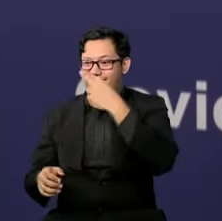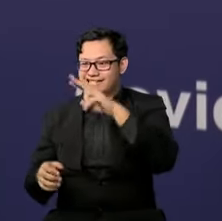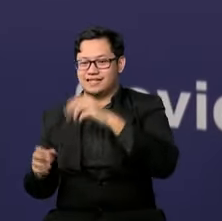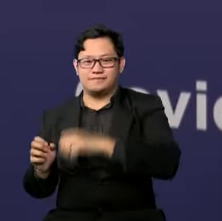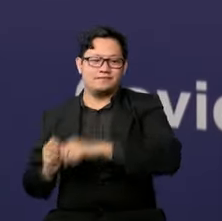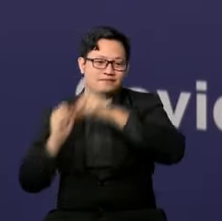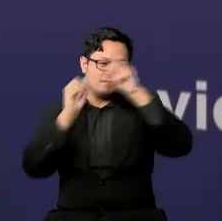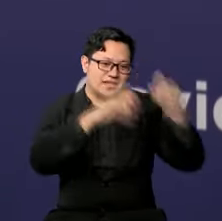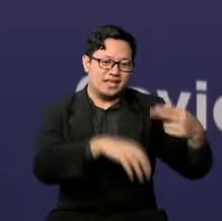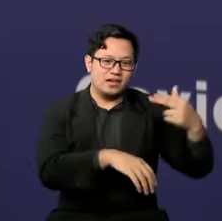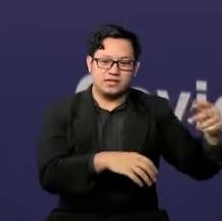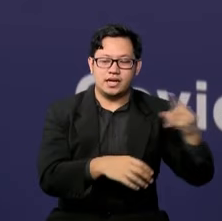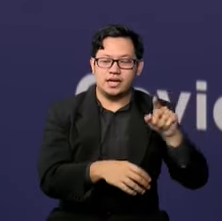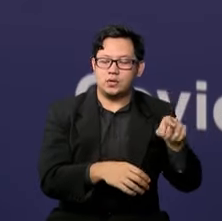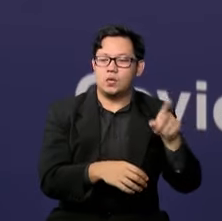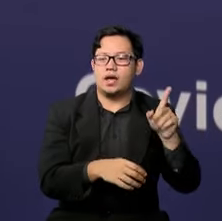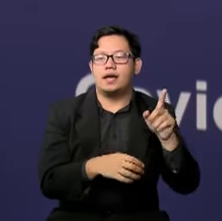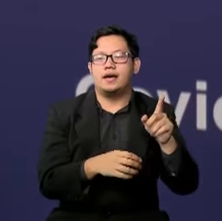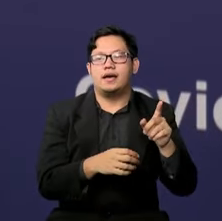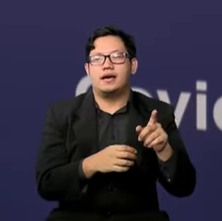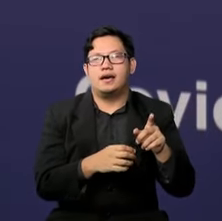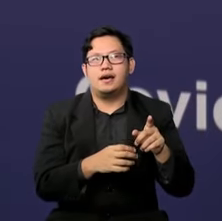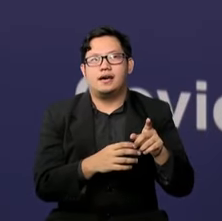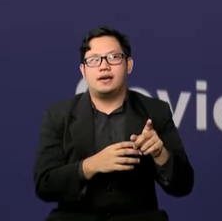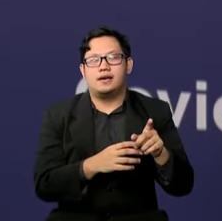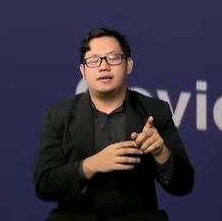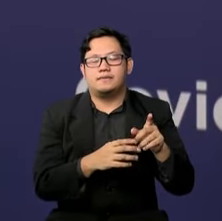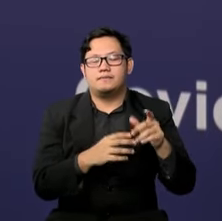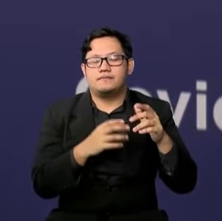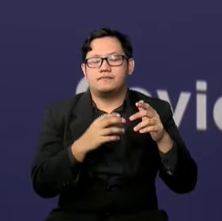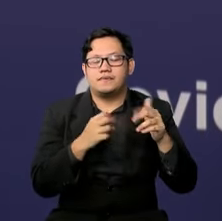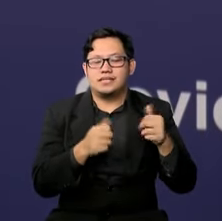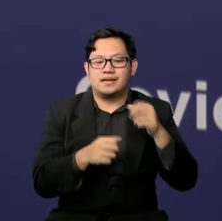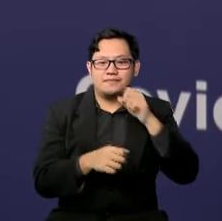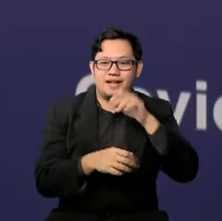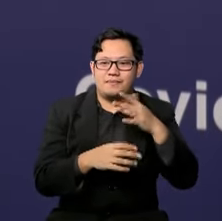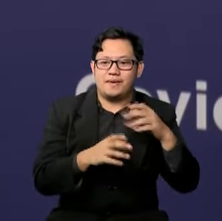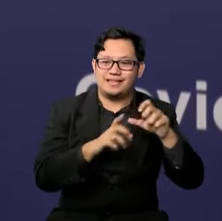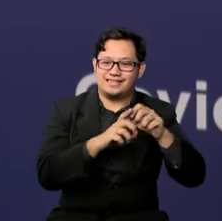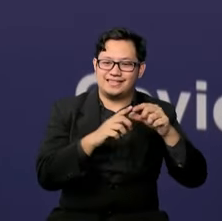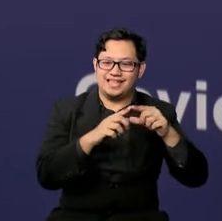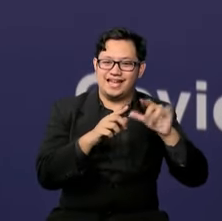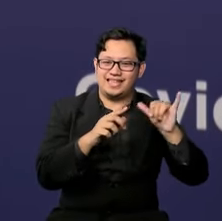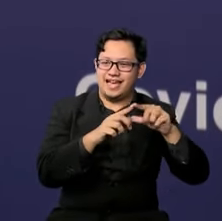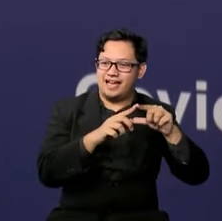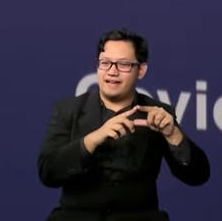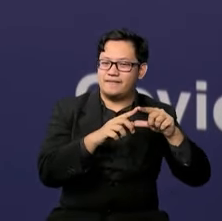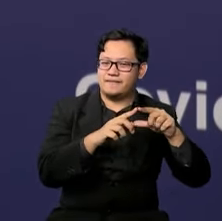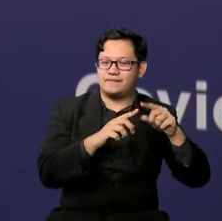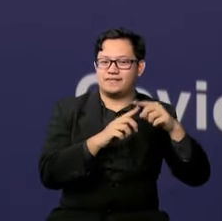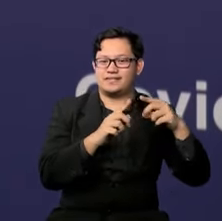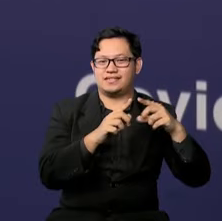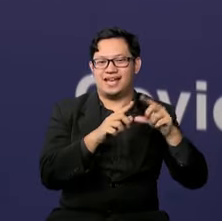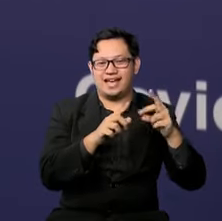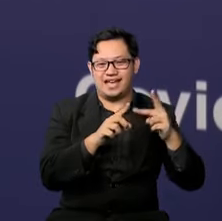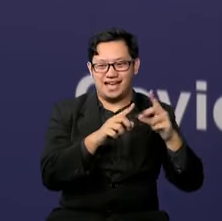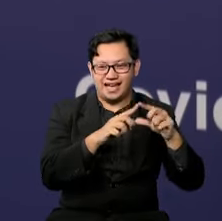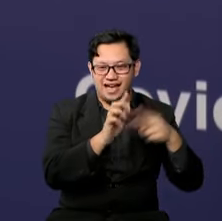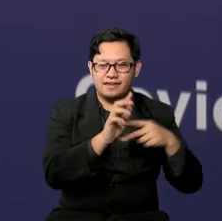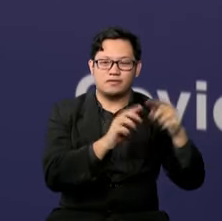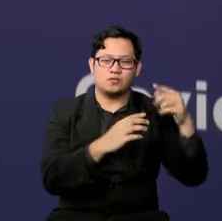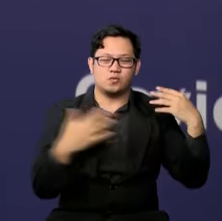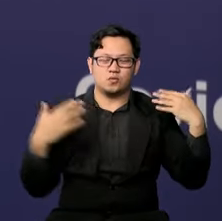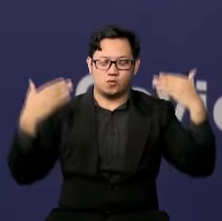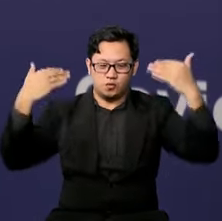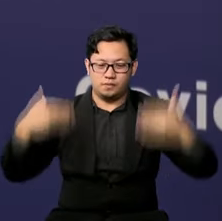misalnya kalau misalnya sekarang kita lihat di Indonesia Orang Indonesia itu bisa dibilang kepada ya tahan tubuhnya ini jauh lebih kuat dibandingkan orang yang tinggal di Inggris atau